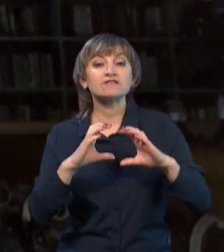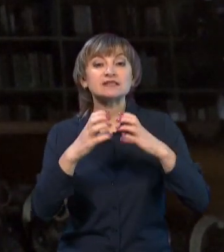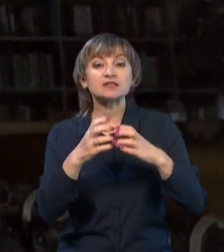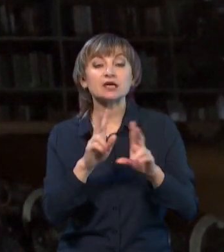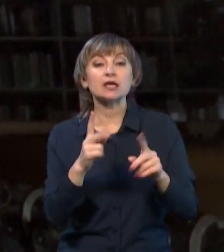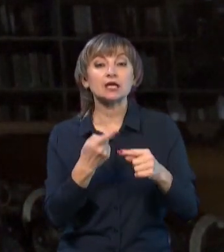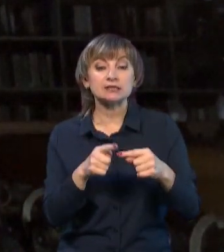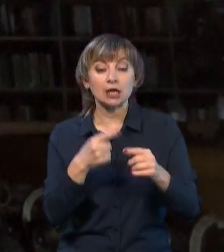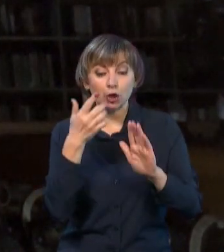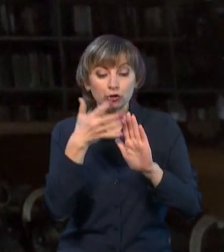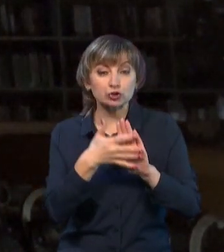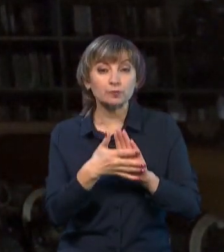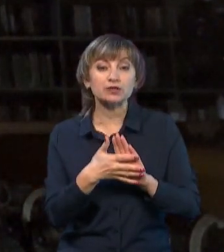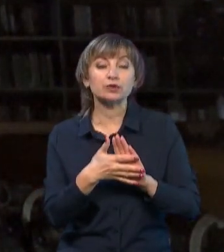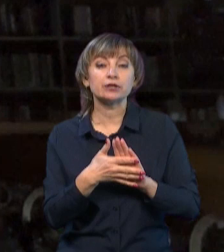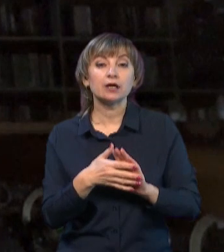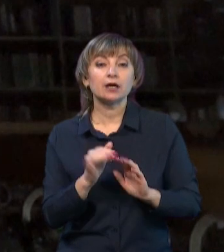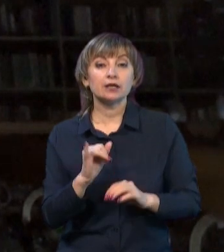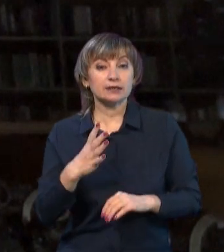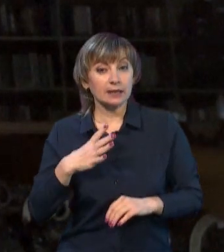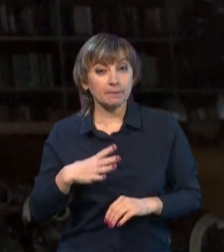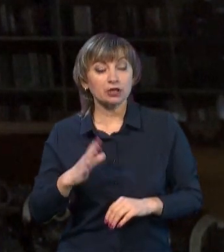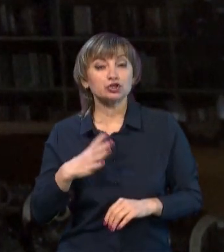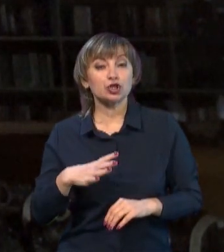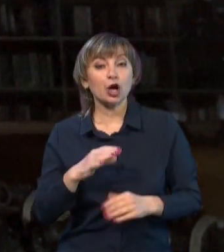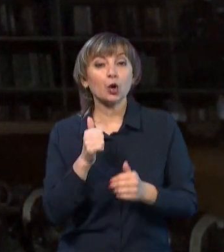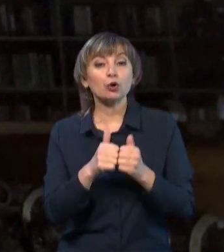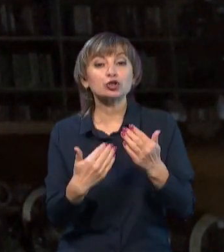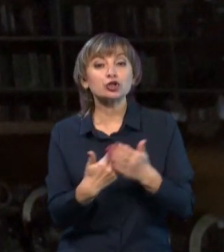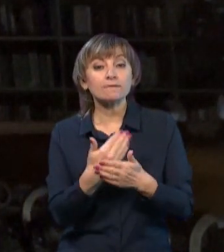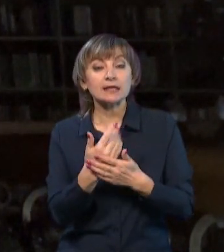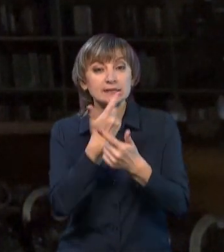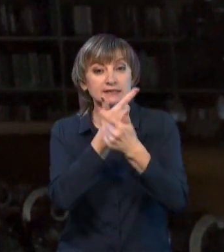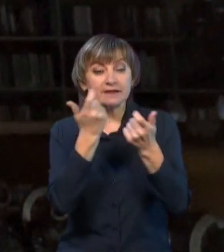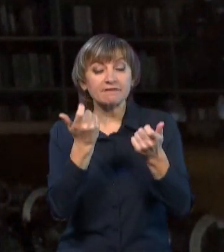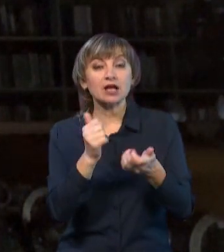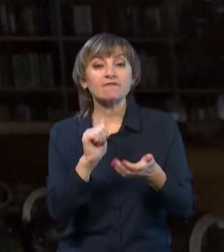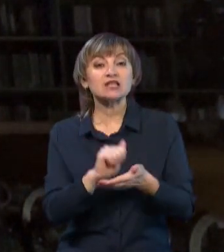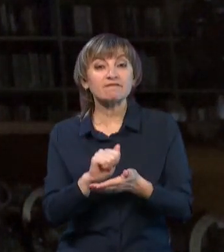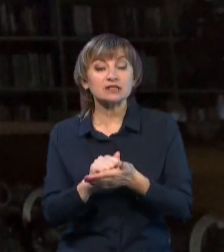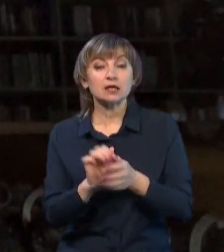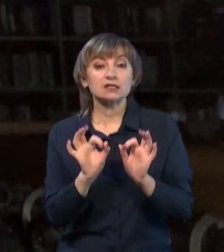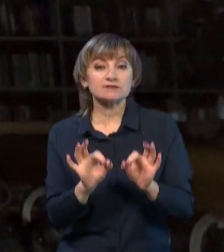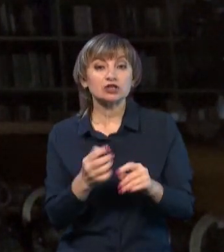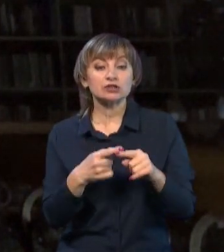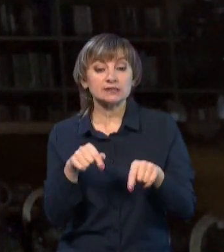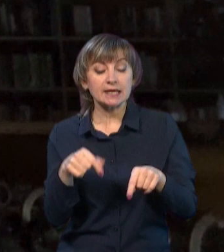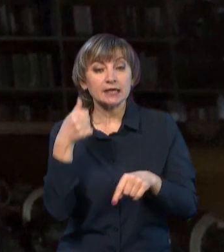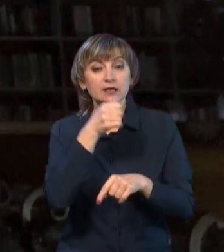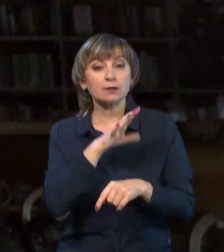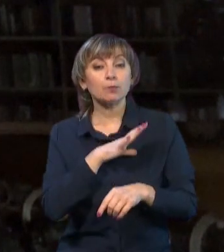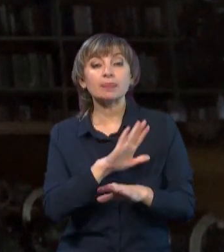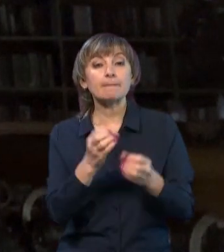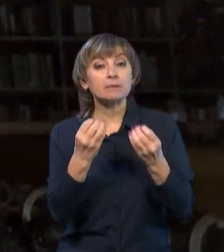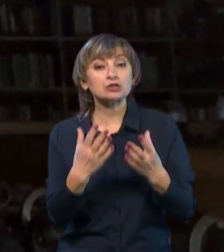це розуміють і терпляче чекають на кожну новинку, заявлену видавництвами. Звичайно, цей рік був непростим